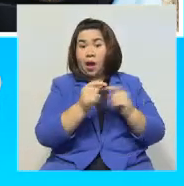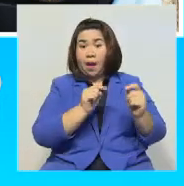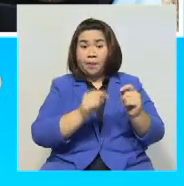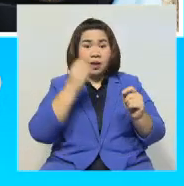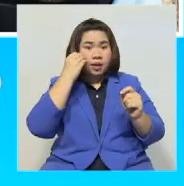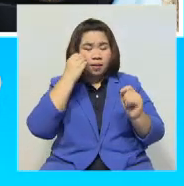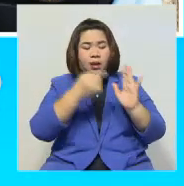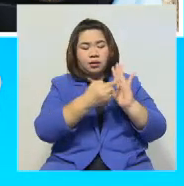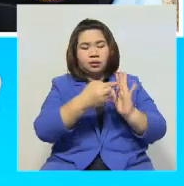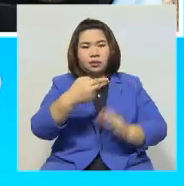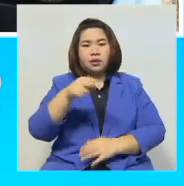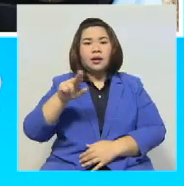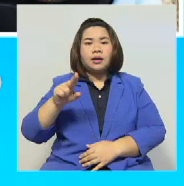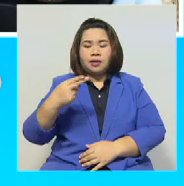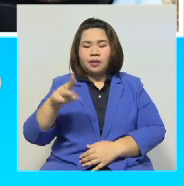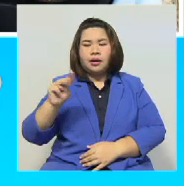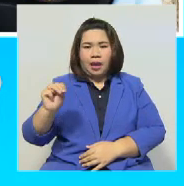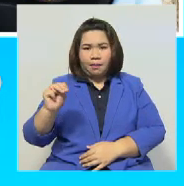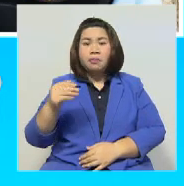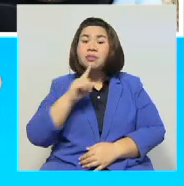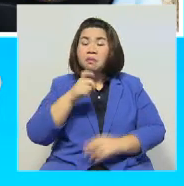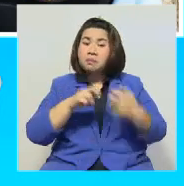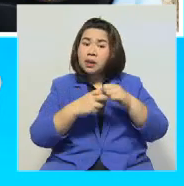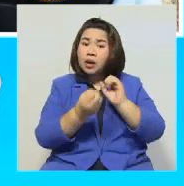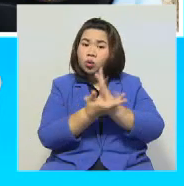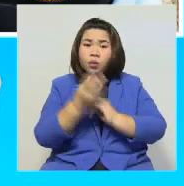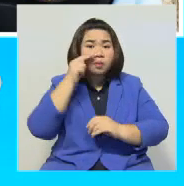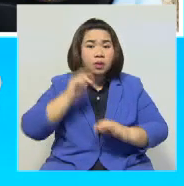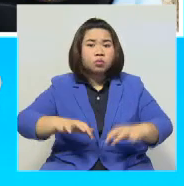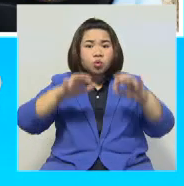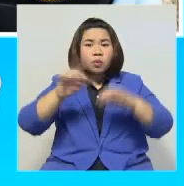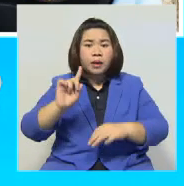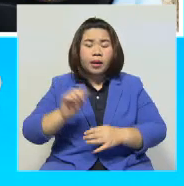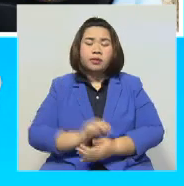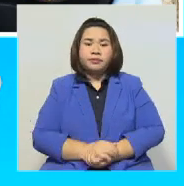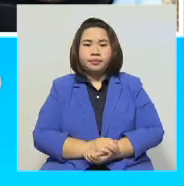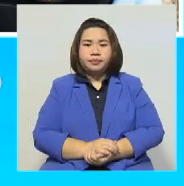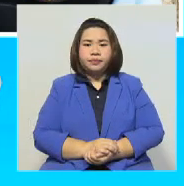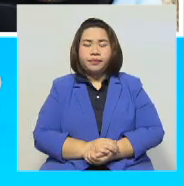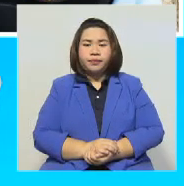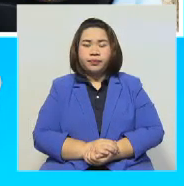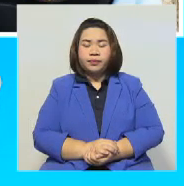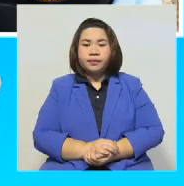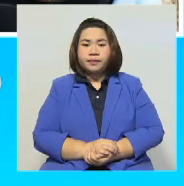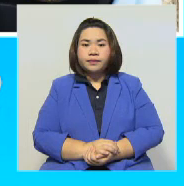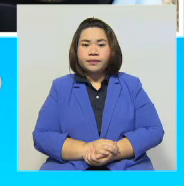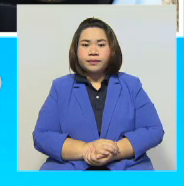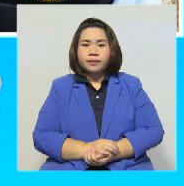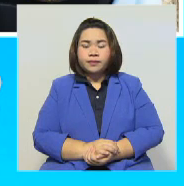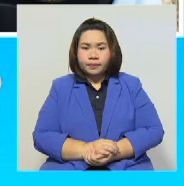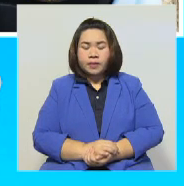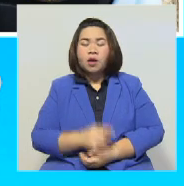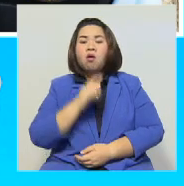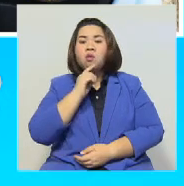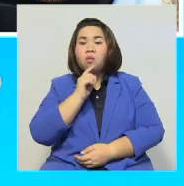ไหนที่ได้รับน้ำท่วมได้รับผลกระทบจากน้ำท่วมบ้างแล้วหรือยังคะยกเป็นพื้นที่ริมแม่น้ำเพชรค ่